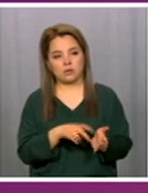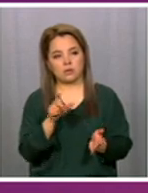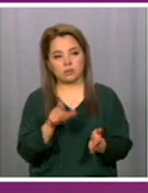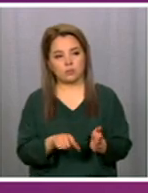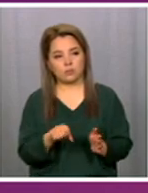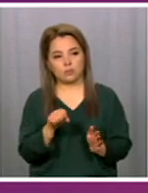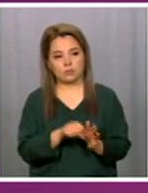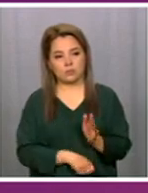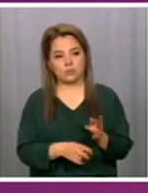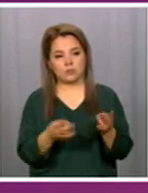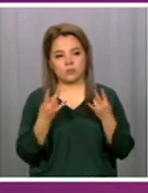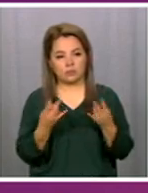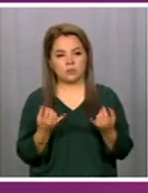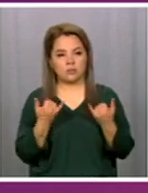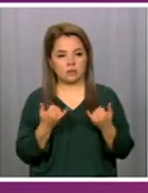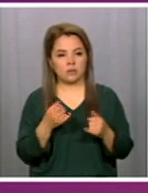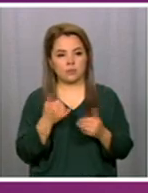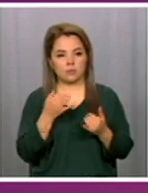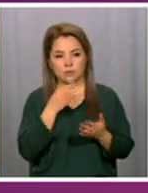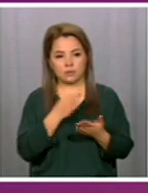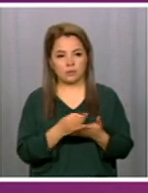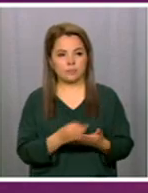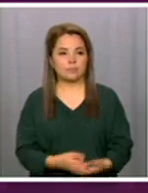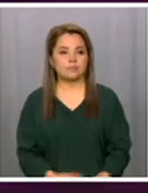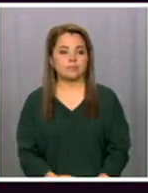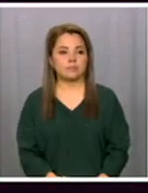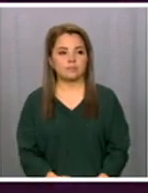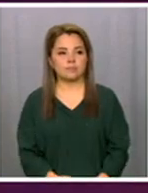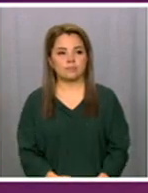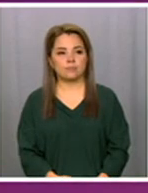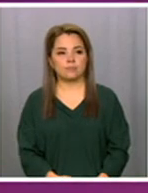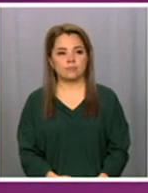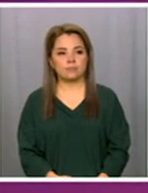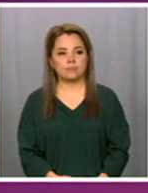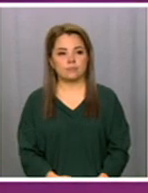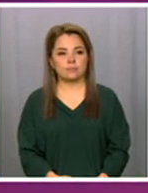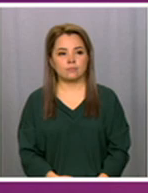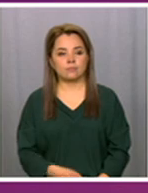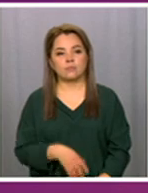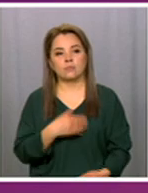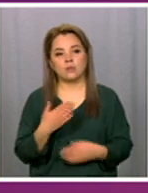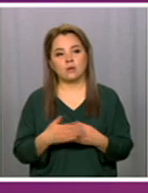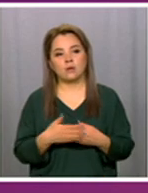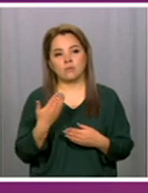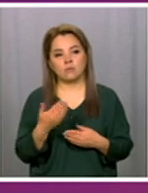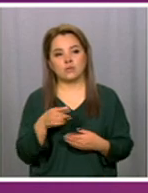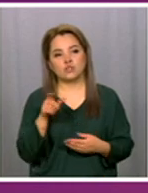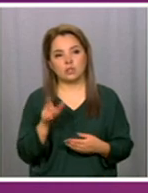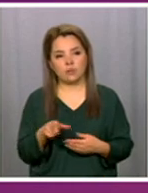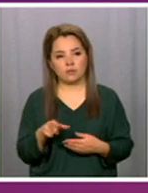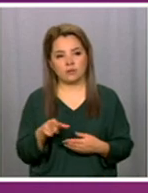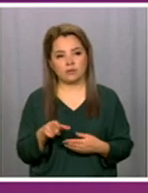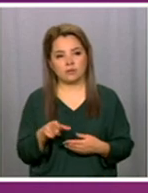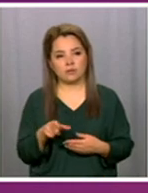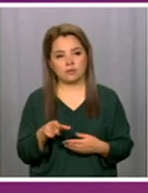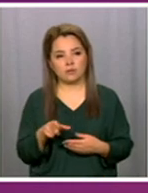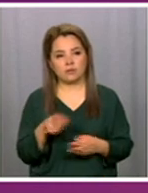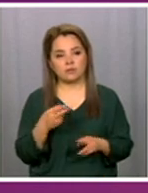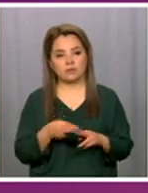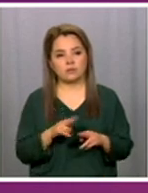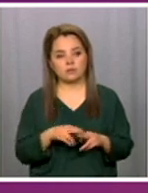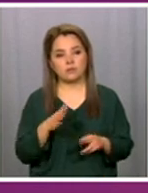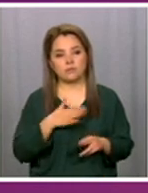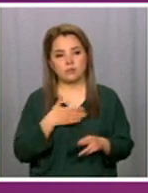Увести его! Да что, товарищ старший лейтенант? Идем. Перед вами стоит человек. Наш с